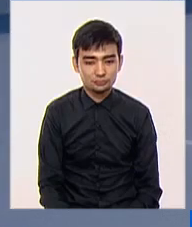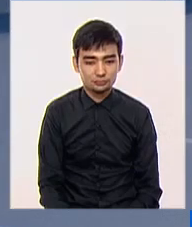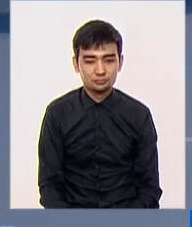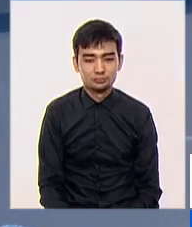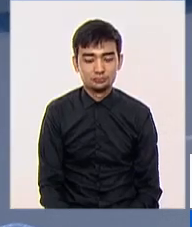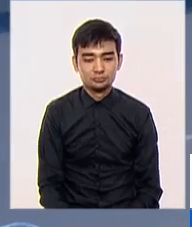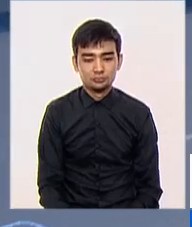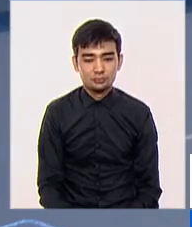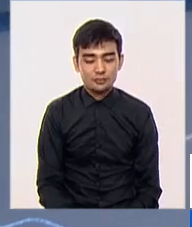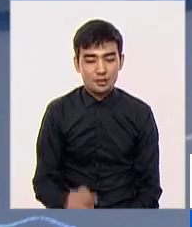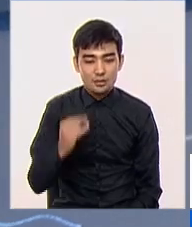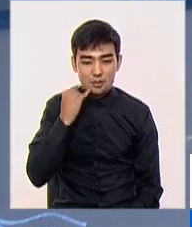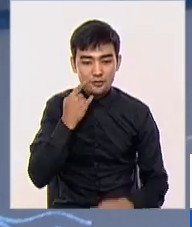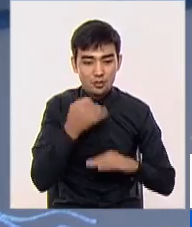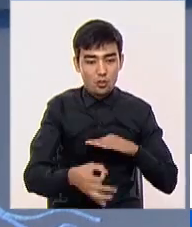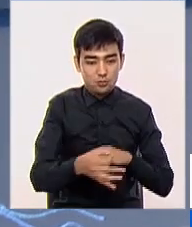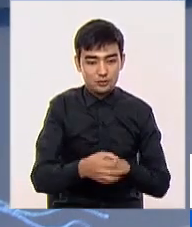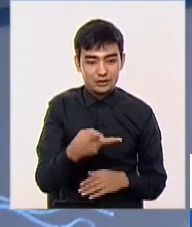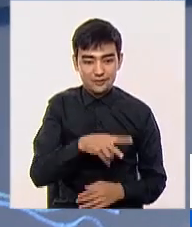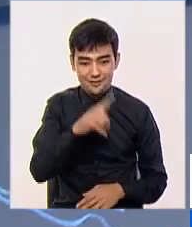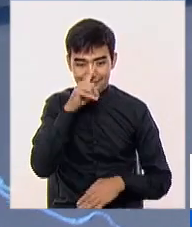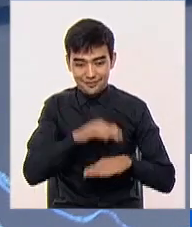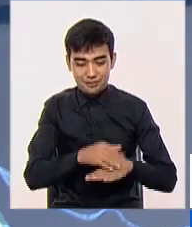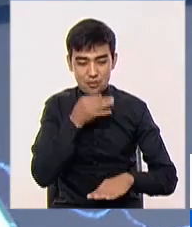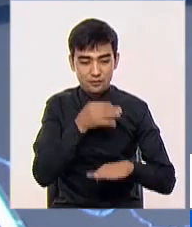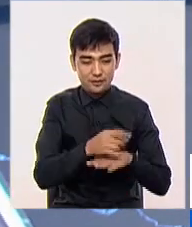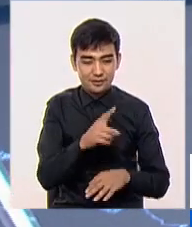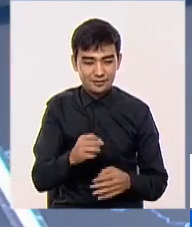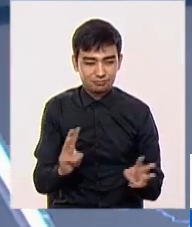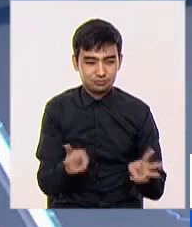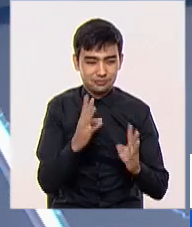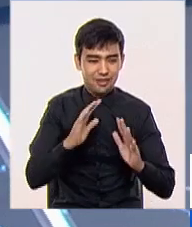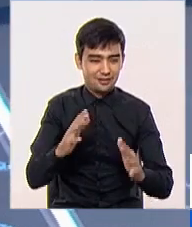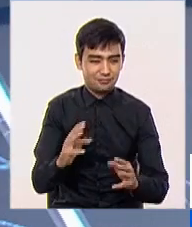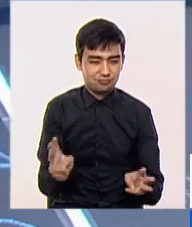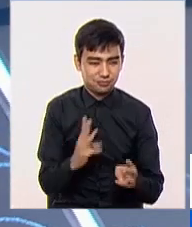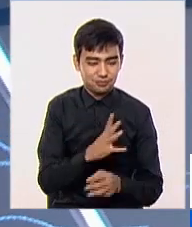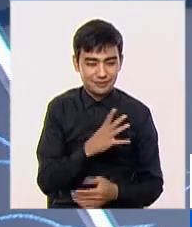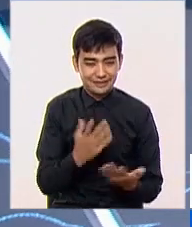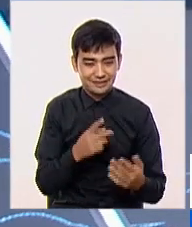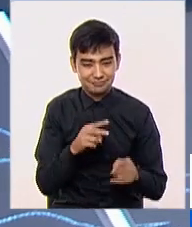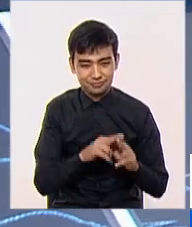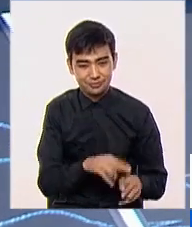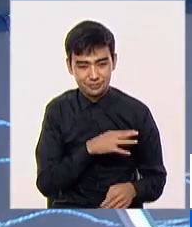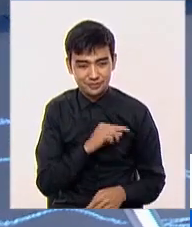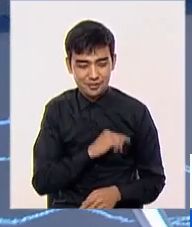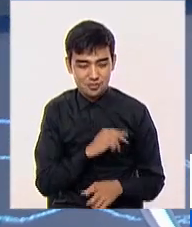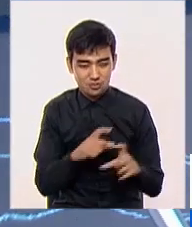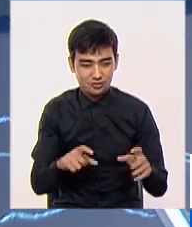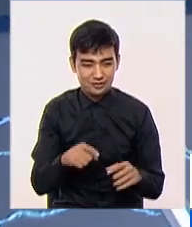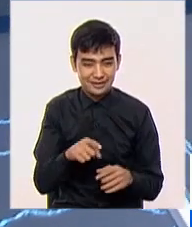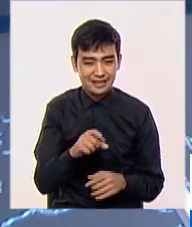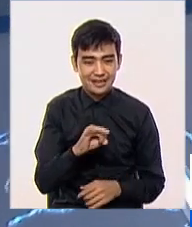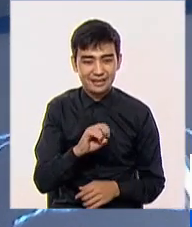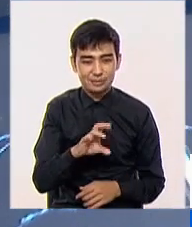в павлодарской области два акима ответили за лесные пожары иски на них подали сотрудники территориальной инспекции